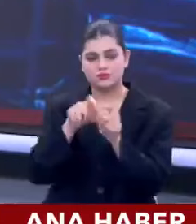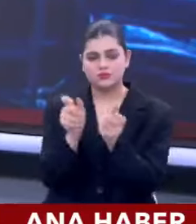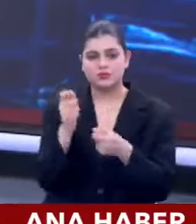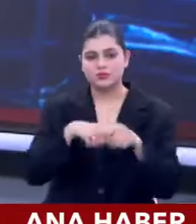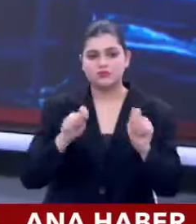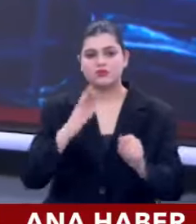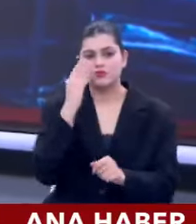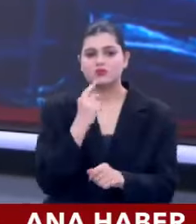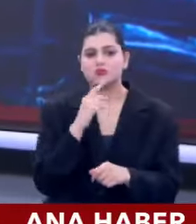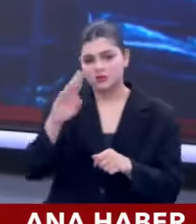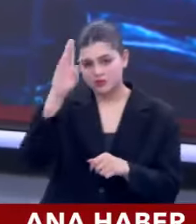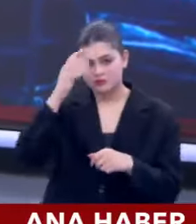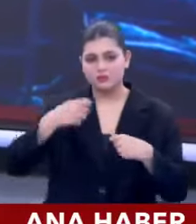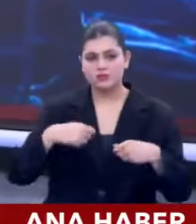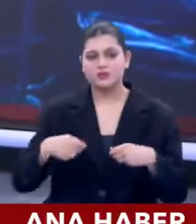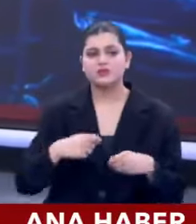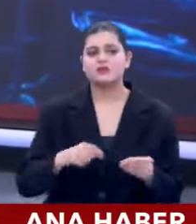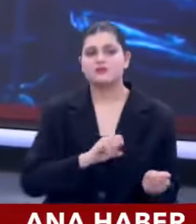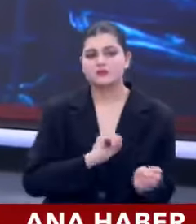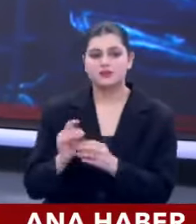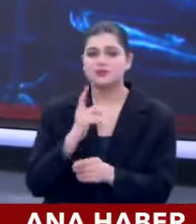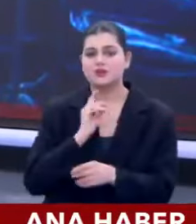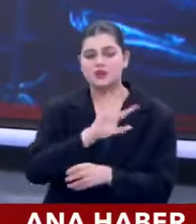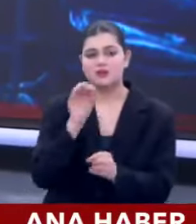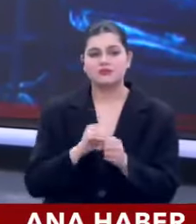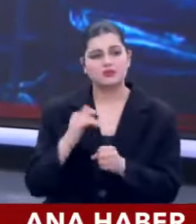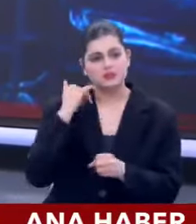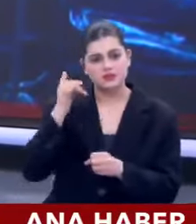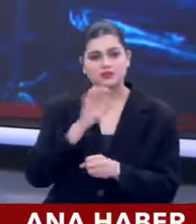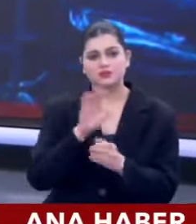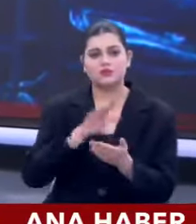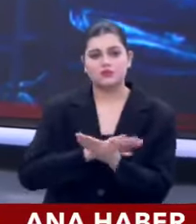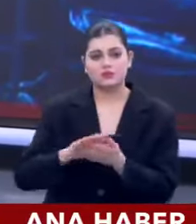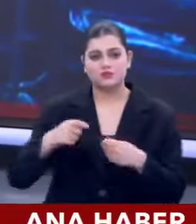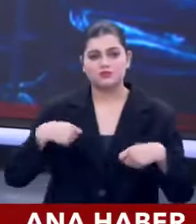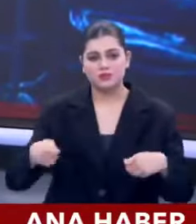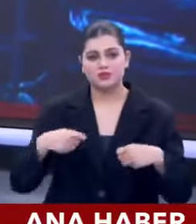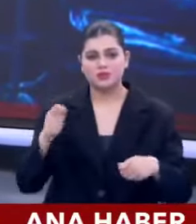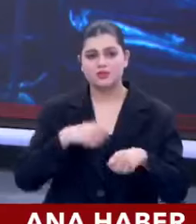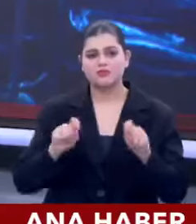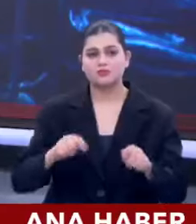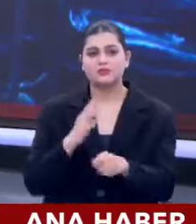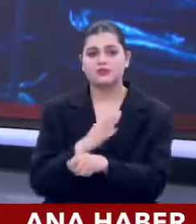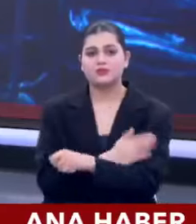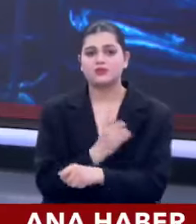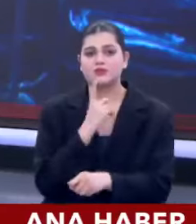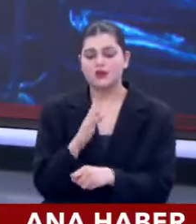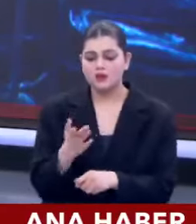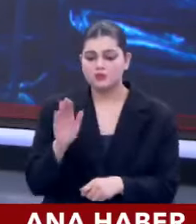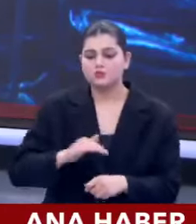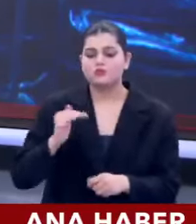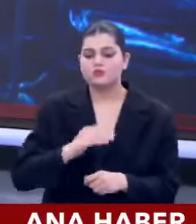haline getirilecek İstanbul piyasasına sürülecek onların verdiği ifadeye göre bir de Düzce'de piyasaya sunulacaktır Vatandaş da